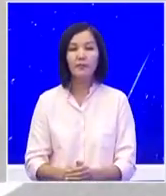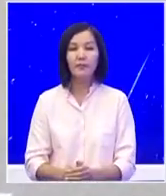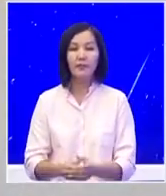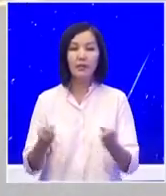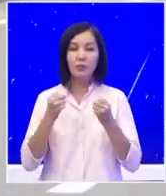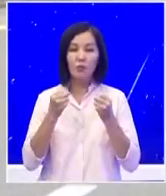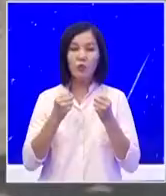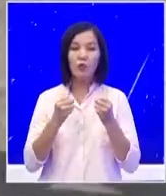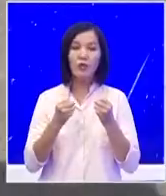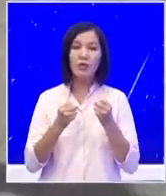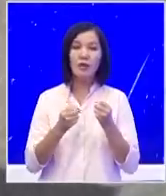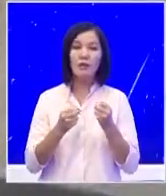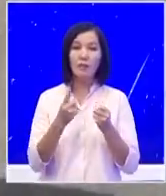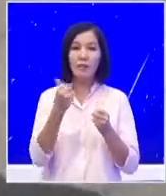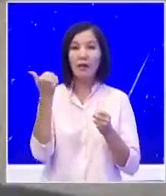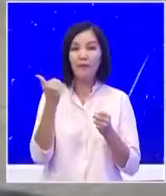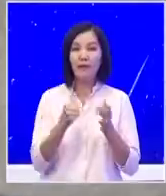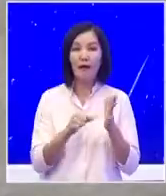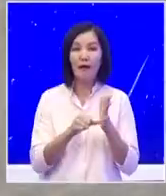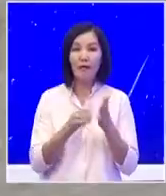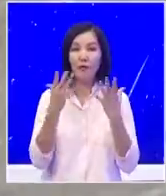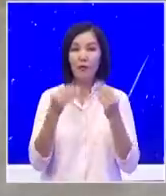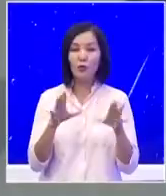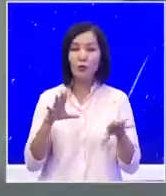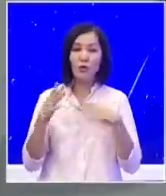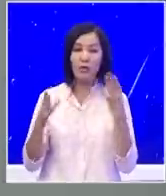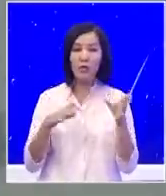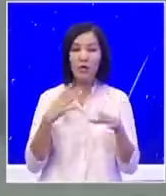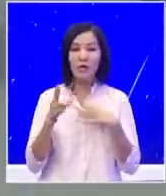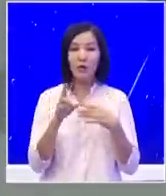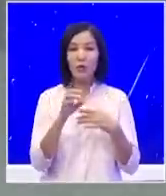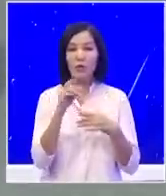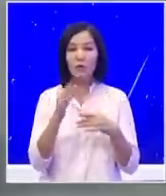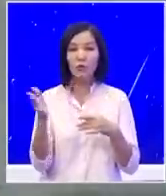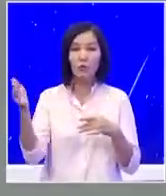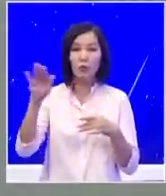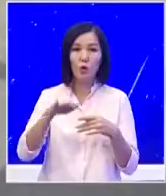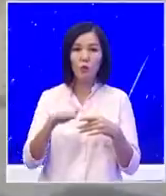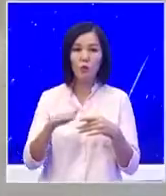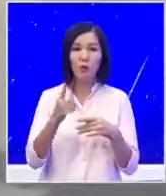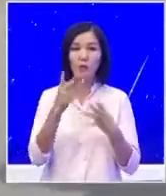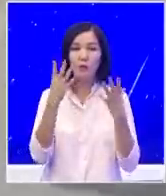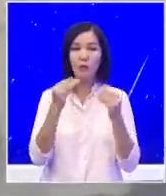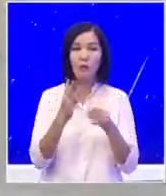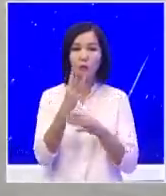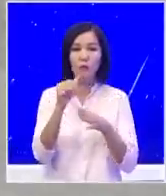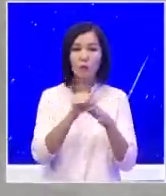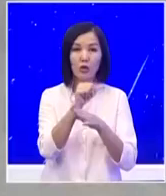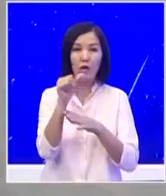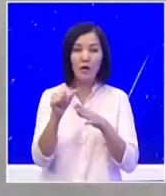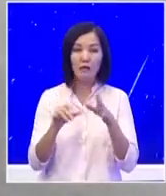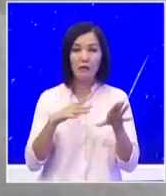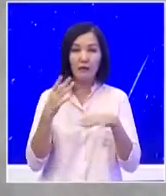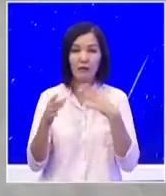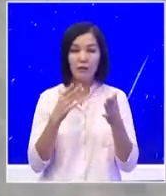Велошабандоздар аптасына 6 рет жаттығады. Талдықорған Текел қаласы бағытымен жүріп, Көксу ауданындағы тау жолдарында күніне 3 сағат дайындық өткізеді. Осылайша